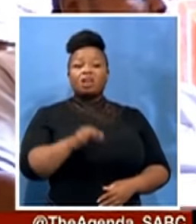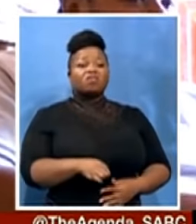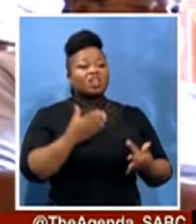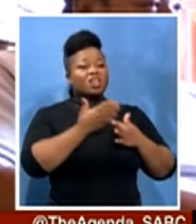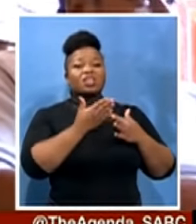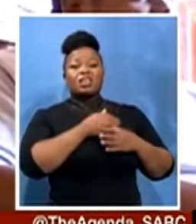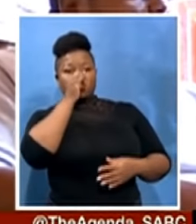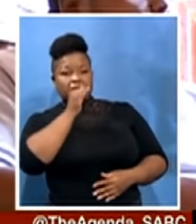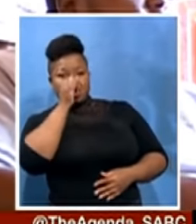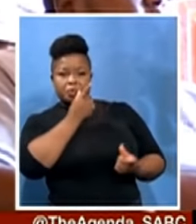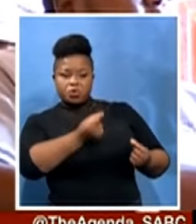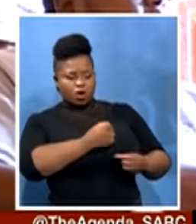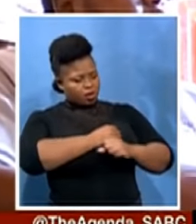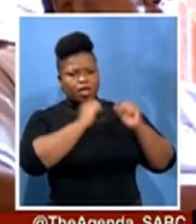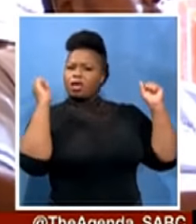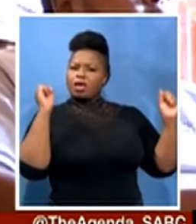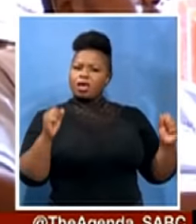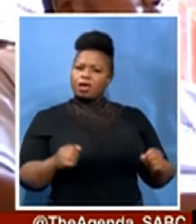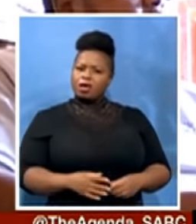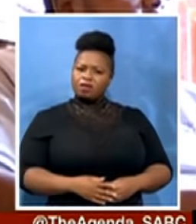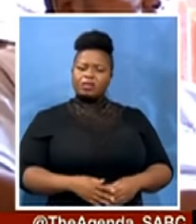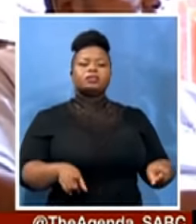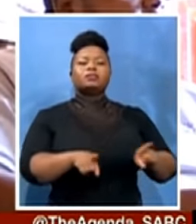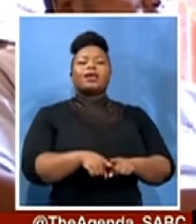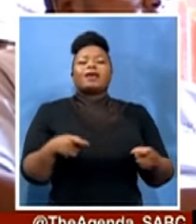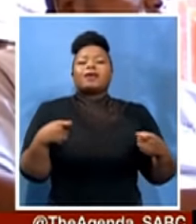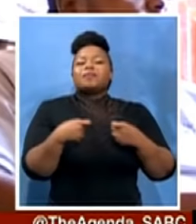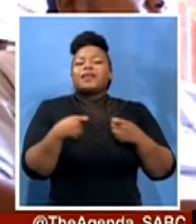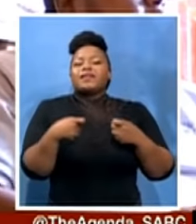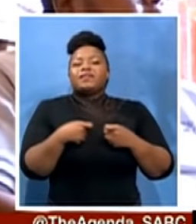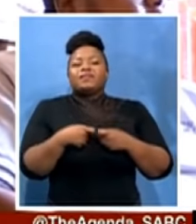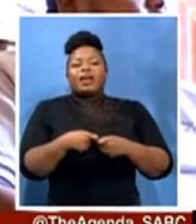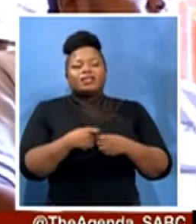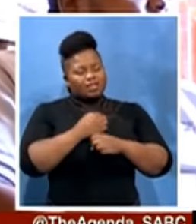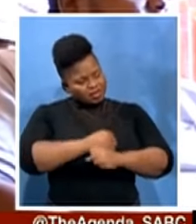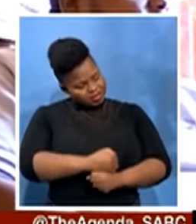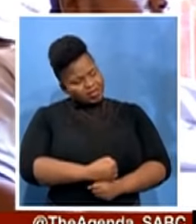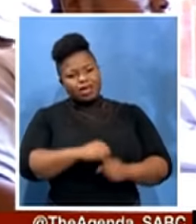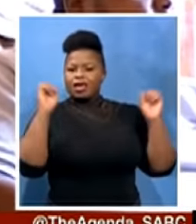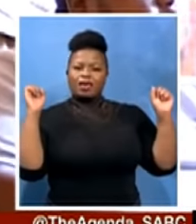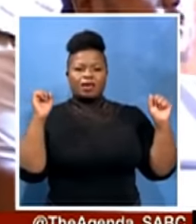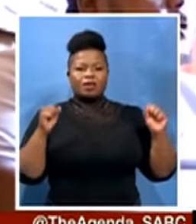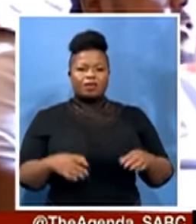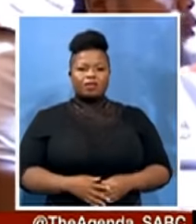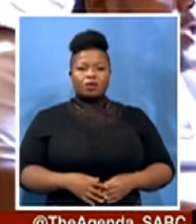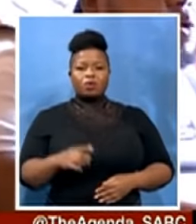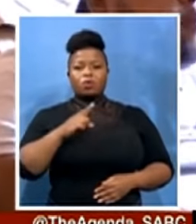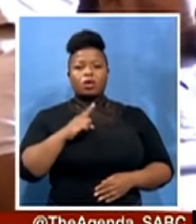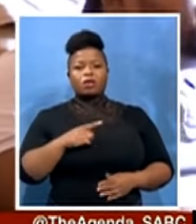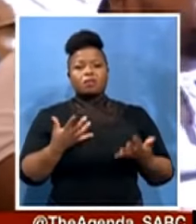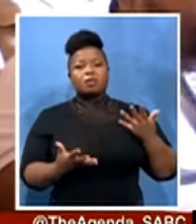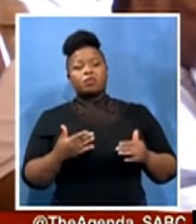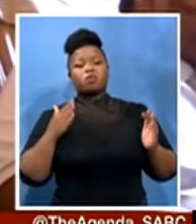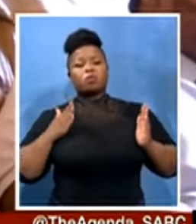ngisho ukulwa ukuthi hayi ngoba mhlawumbe ngehlawumbe ngumzimba wakhe ukuthi mhlawumbe uyisigora mhlawumbe